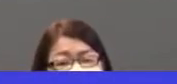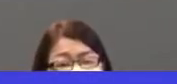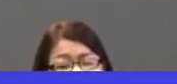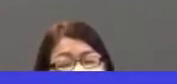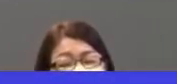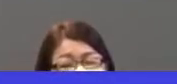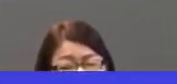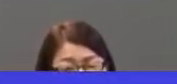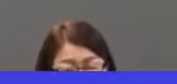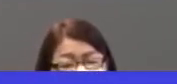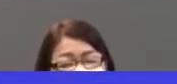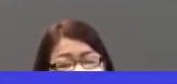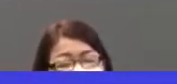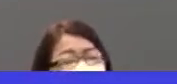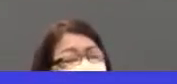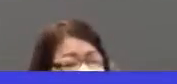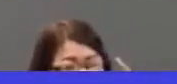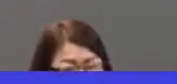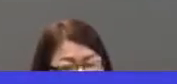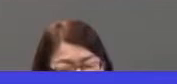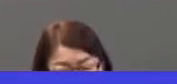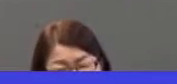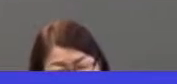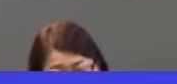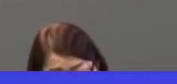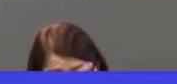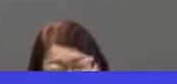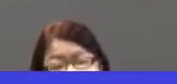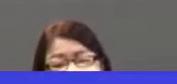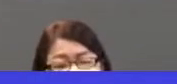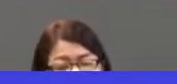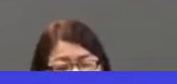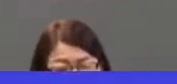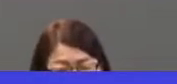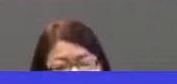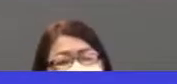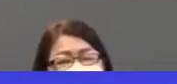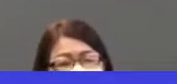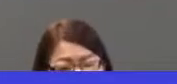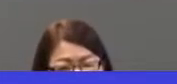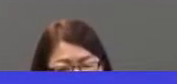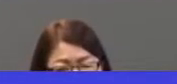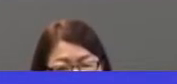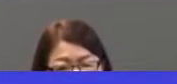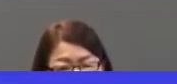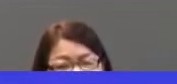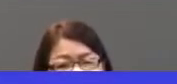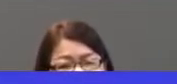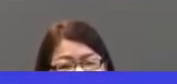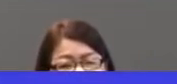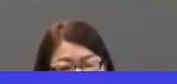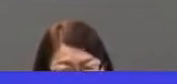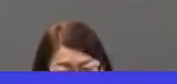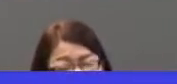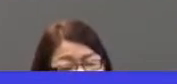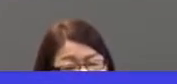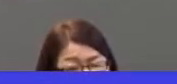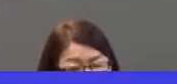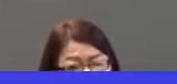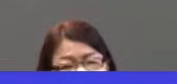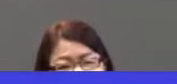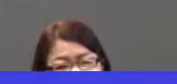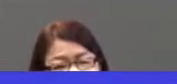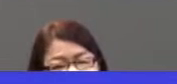ะบางกรณีนะก็ไม่สามารถที่จะเป็นดำรงตำแหน่งนั้นอยู่ได้อะไรประมาณนี ้